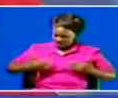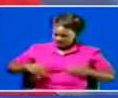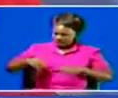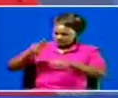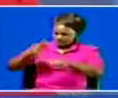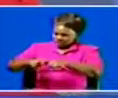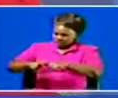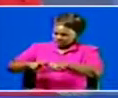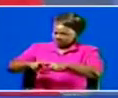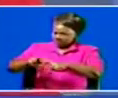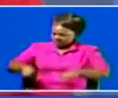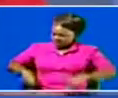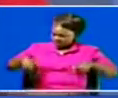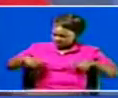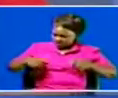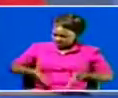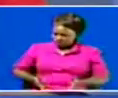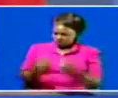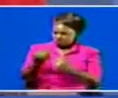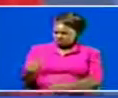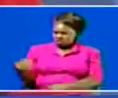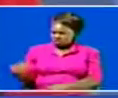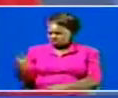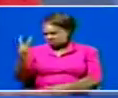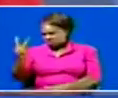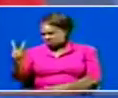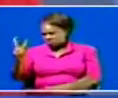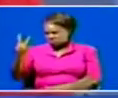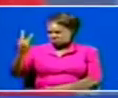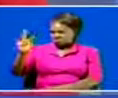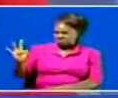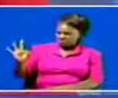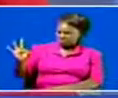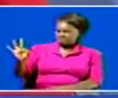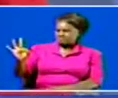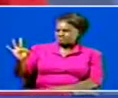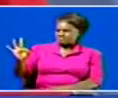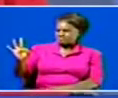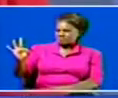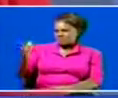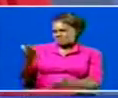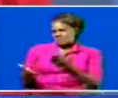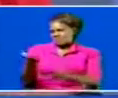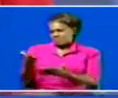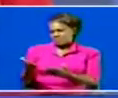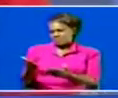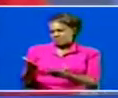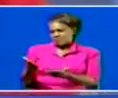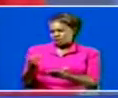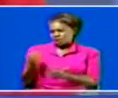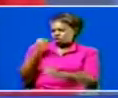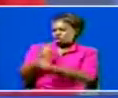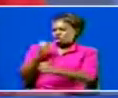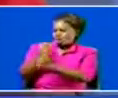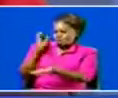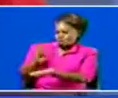yeye, umezaa na yeye, watoto hata kama wawili ama hata kama watatu. Na pengine ankuja amefutwa kazi.